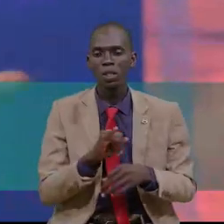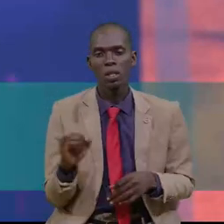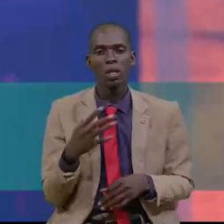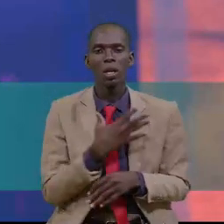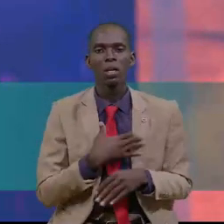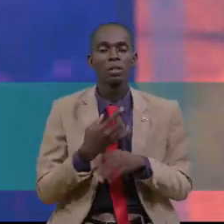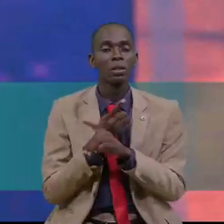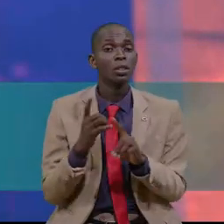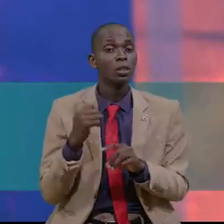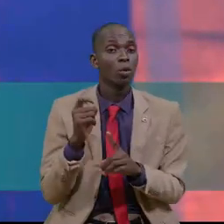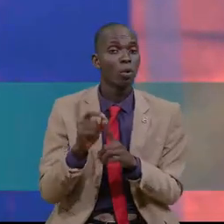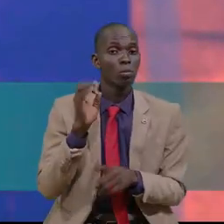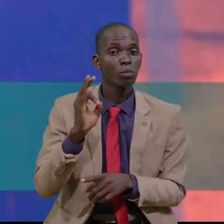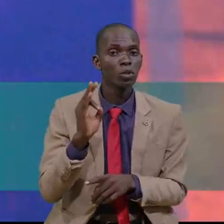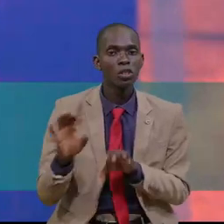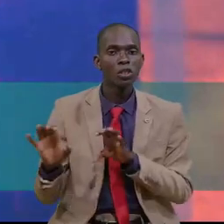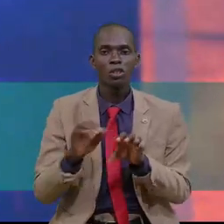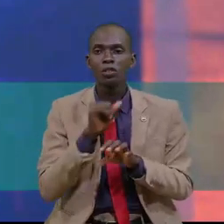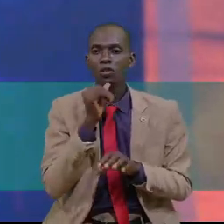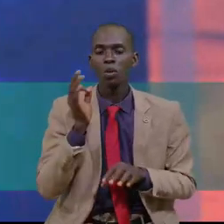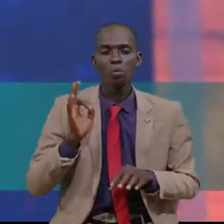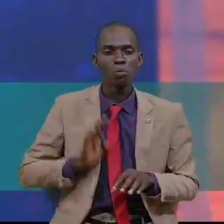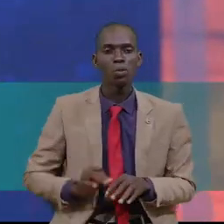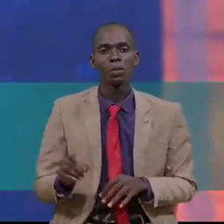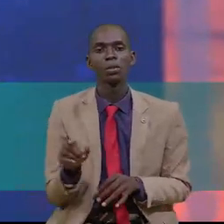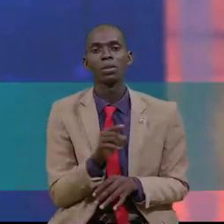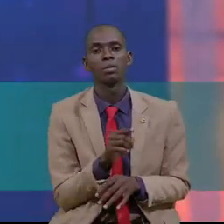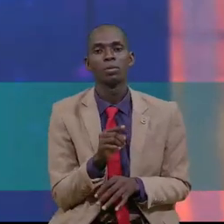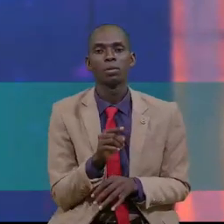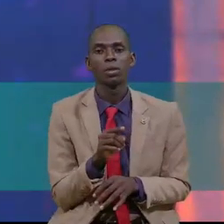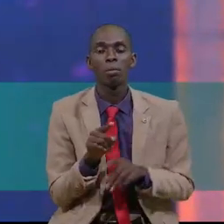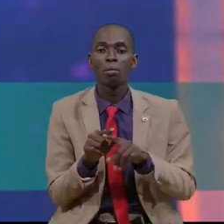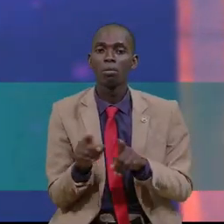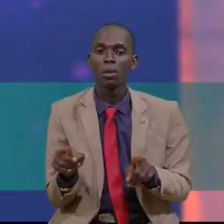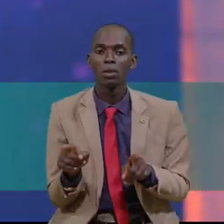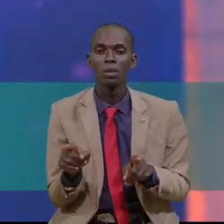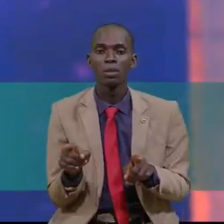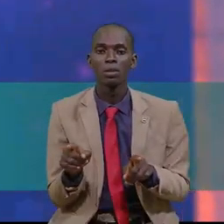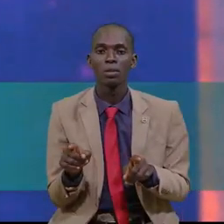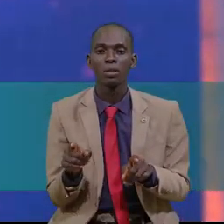guérison et la délivrance. La parole qui leur fut annoncée ne leur servit de rien, mais